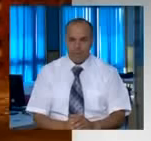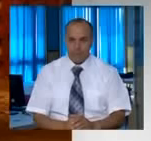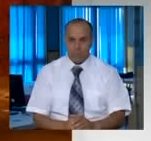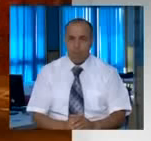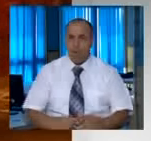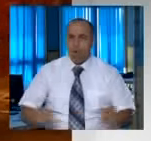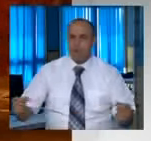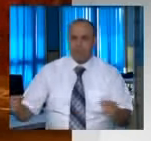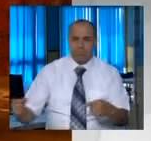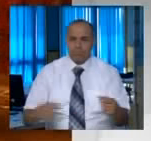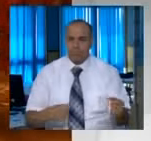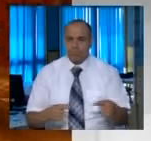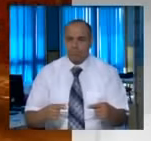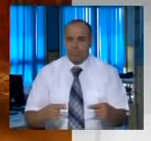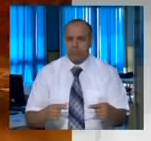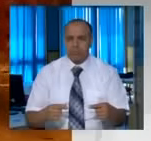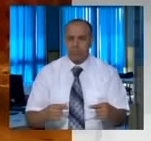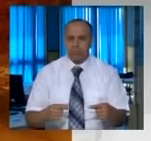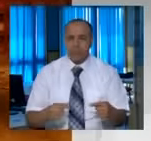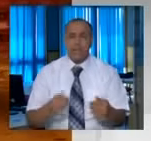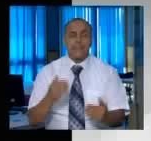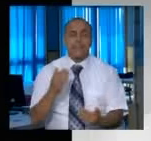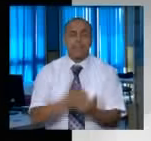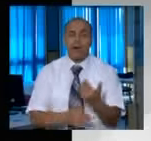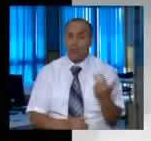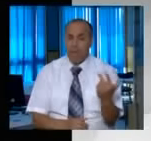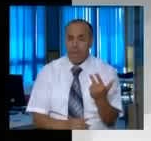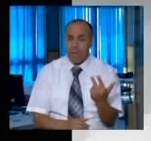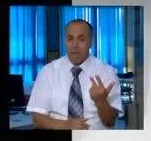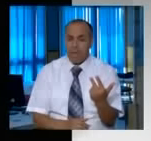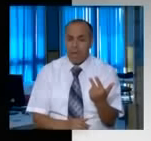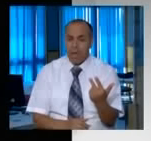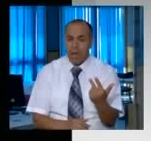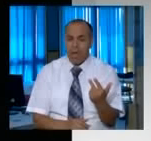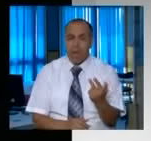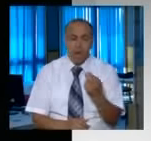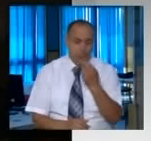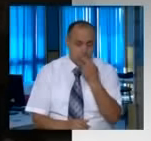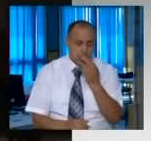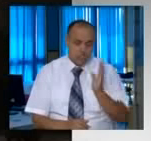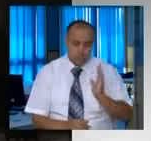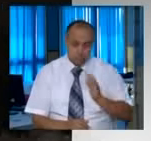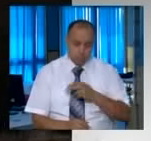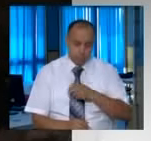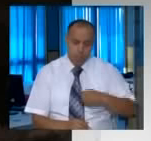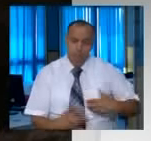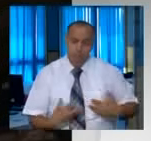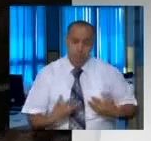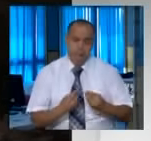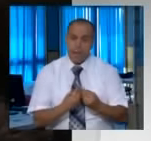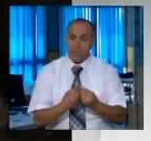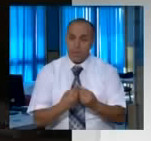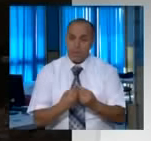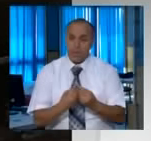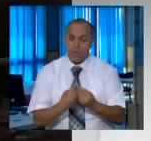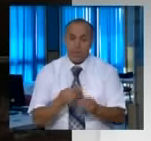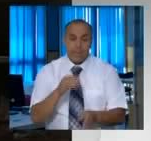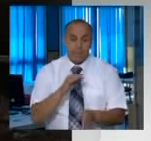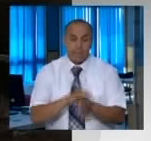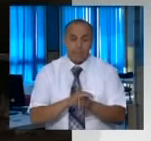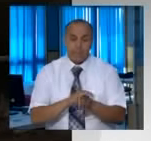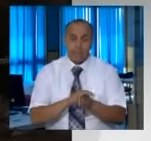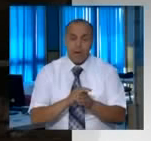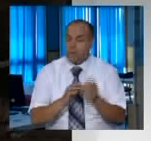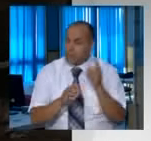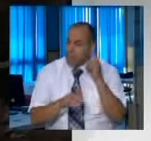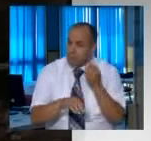المواجهة التي اندلعت في حدود 3 فجرا بين وحدات مشتركة من الأمن والحرس والجيش الوطنيين انطلقت إثر توفر